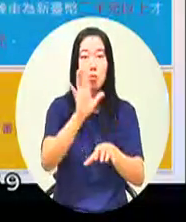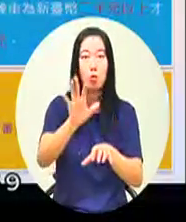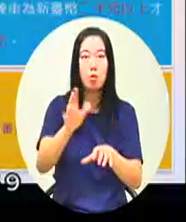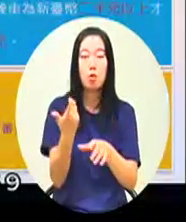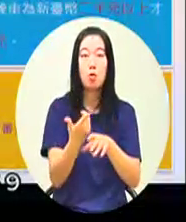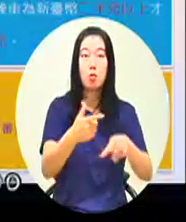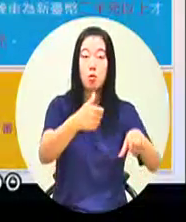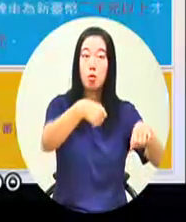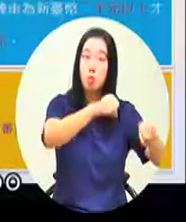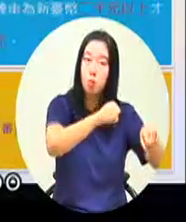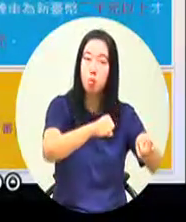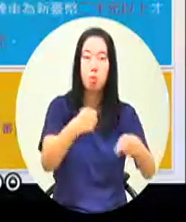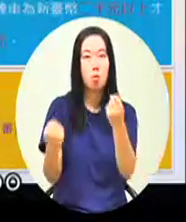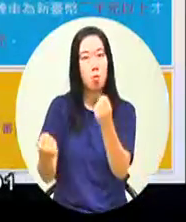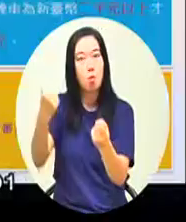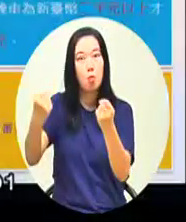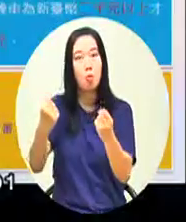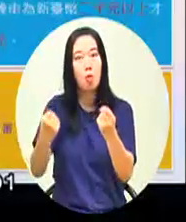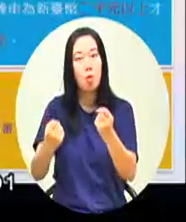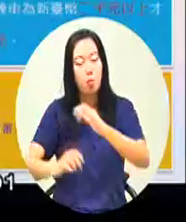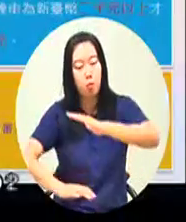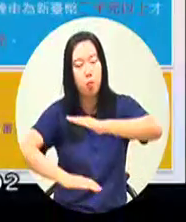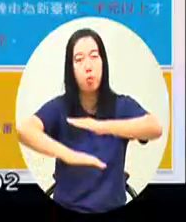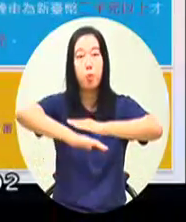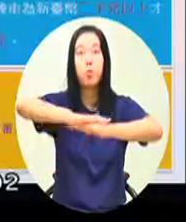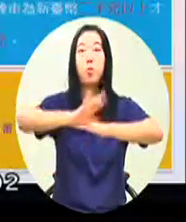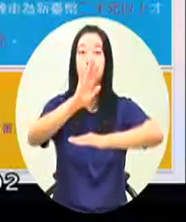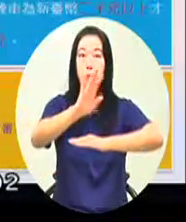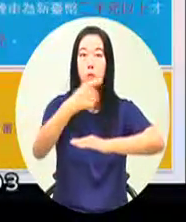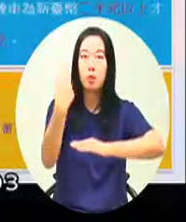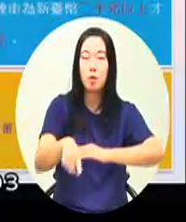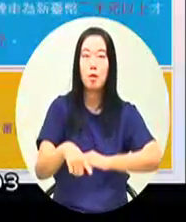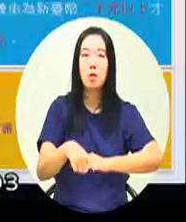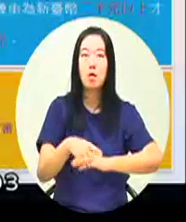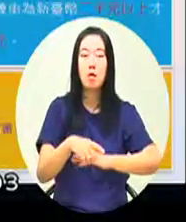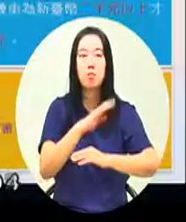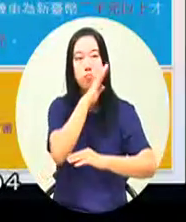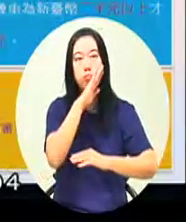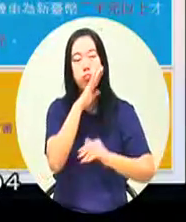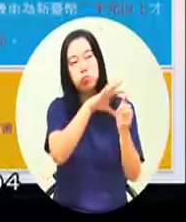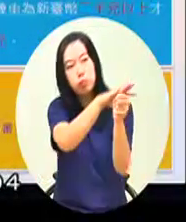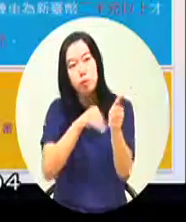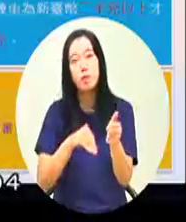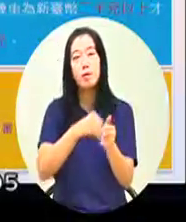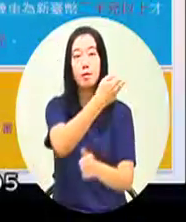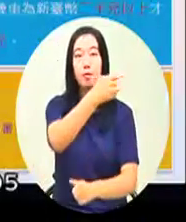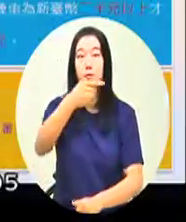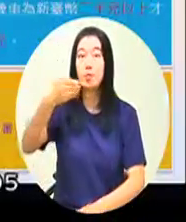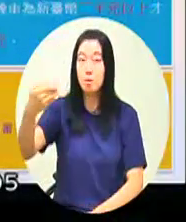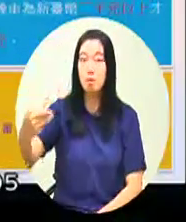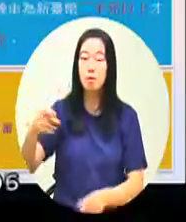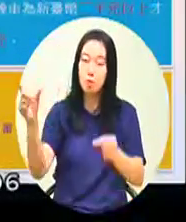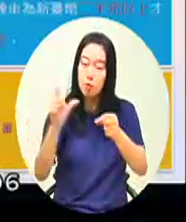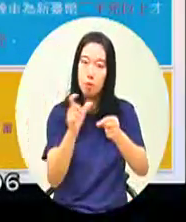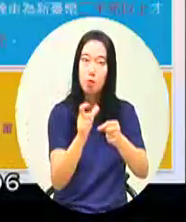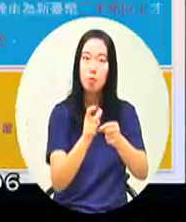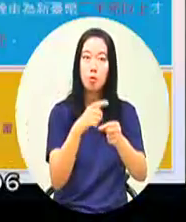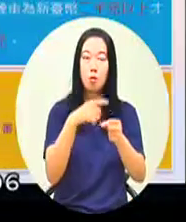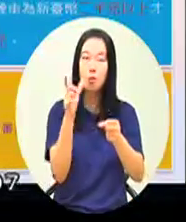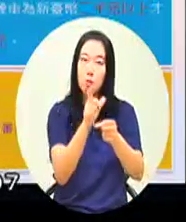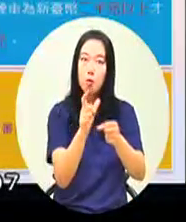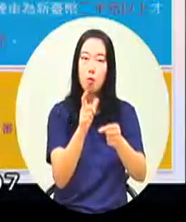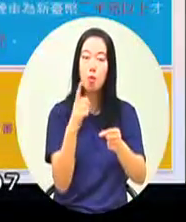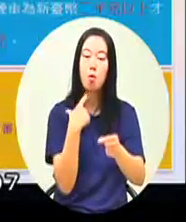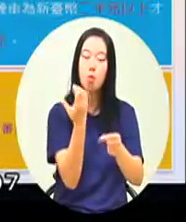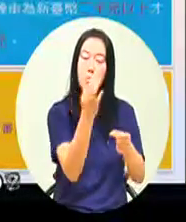车那个泡水的状况，然后再参考做过去的一个凡纳比的作为去做这一个卫助